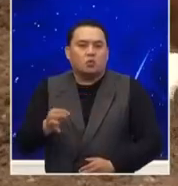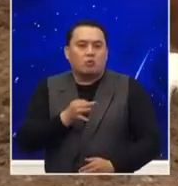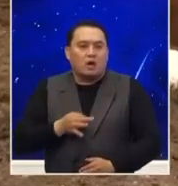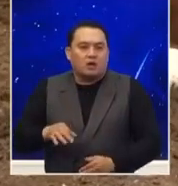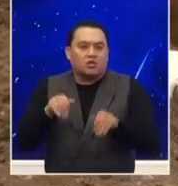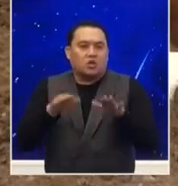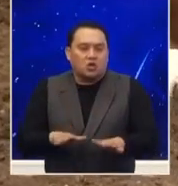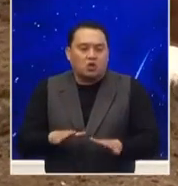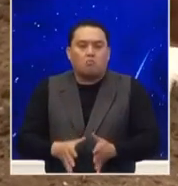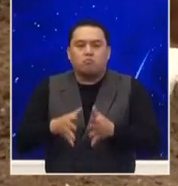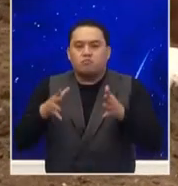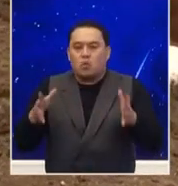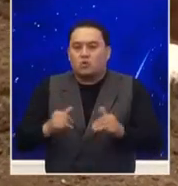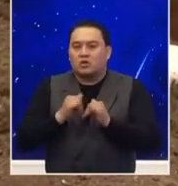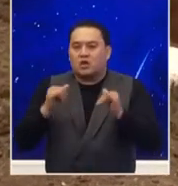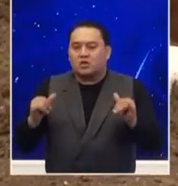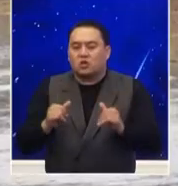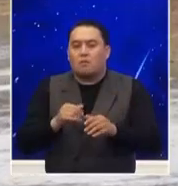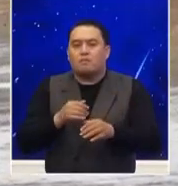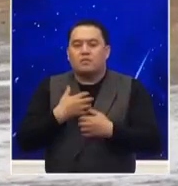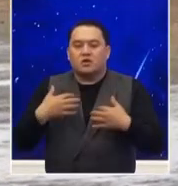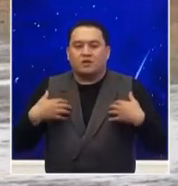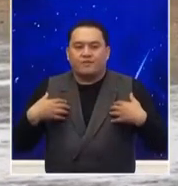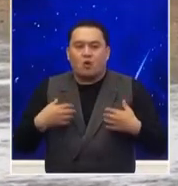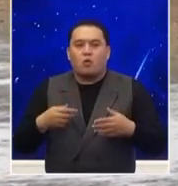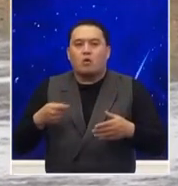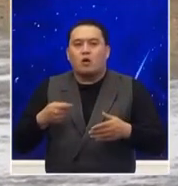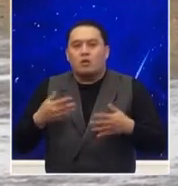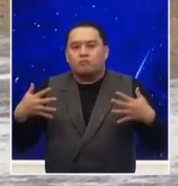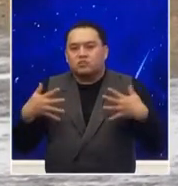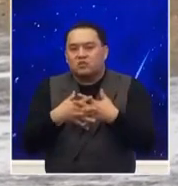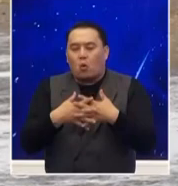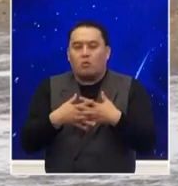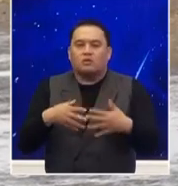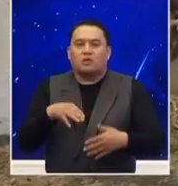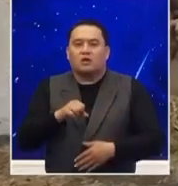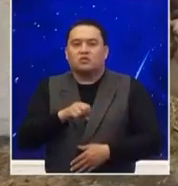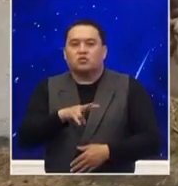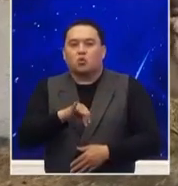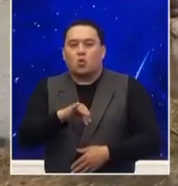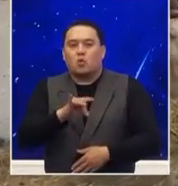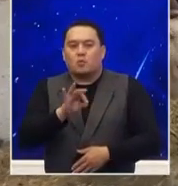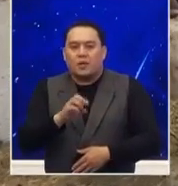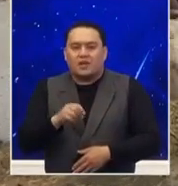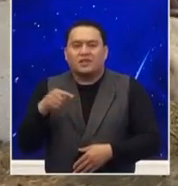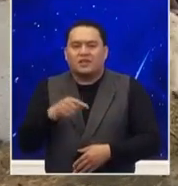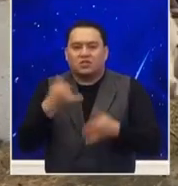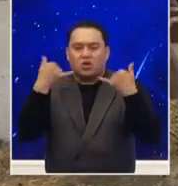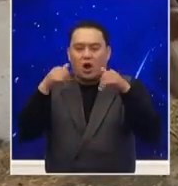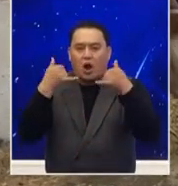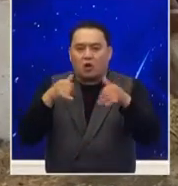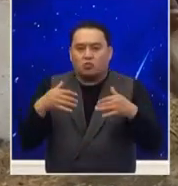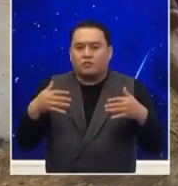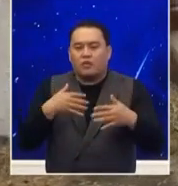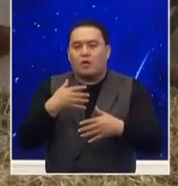он решается преимущественно за счет разведения скота молочных и комбинированных пород. На предприятии Тастоби Агрофуд свыше 1000 коров, включая симментальскую